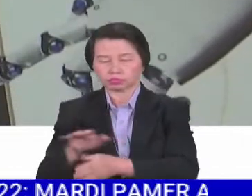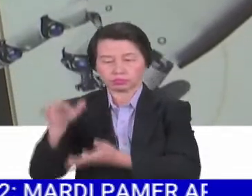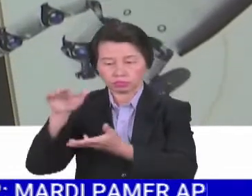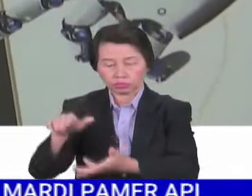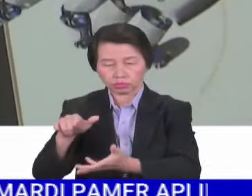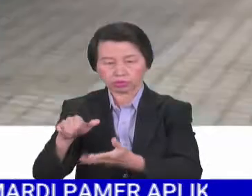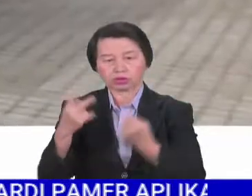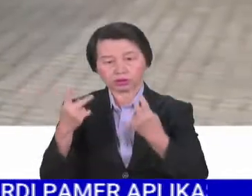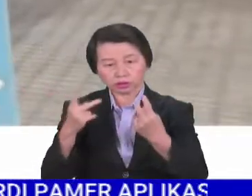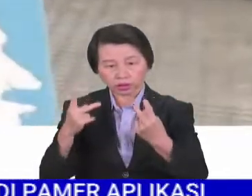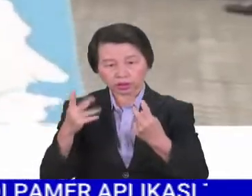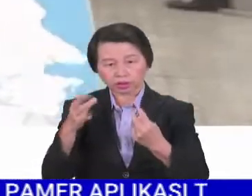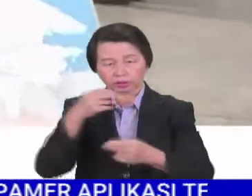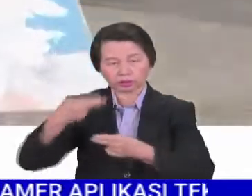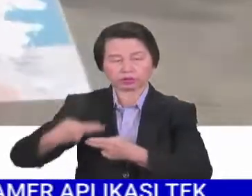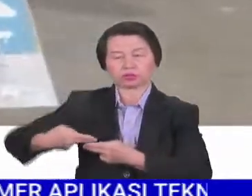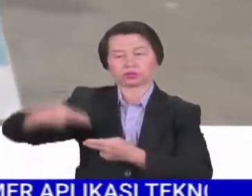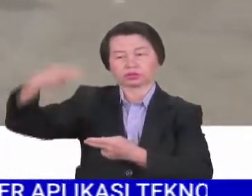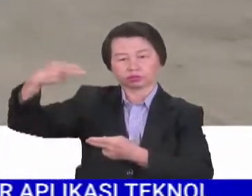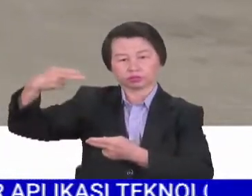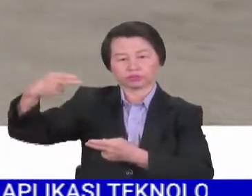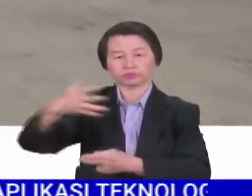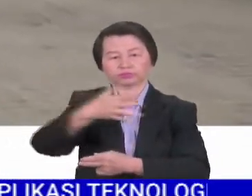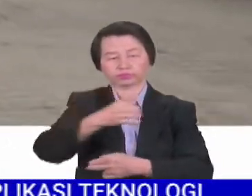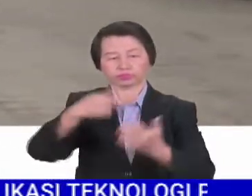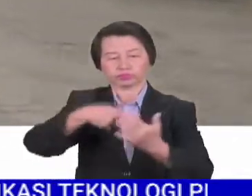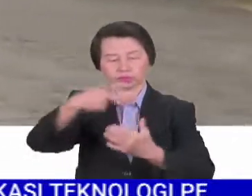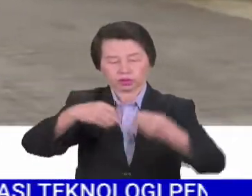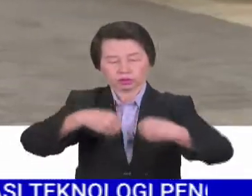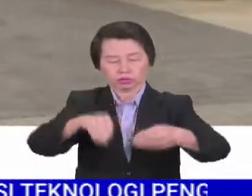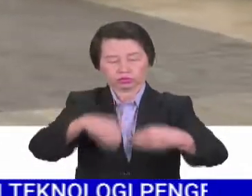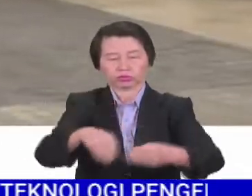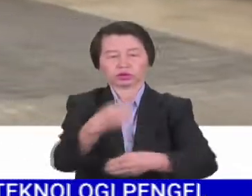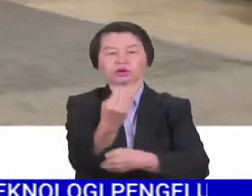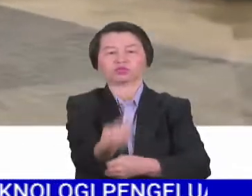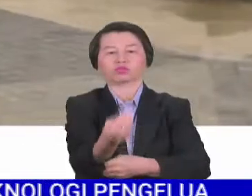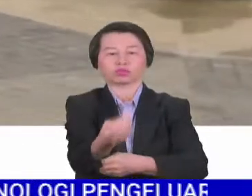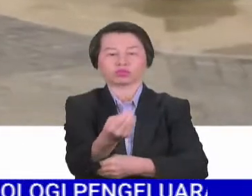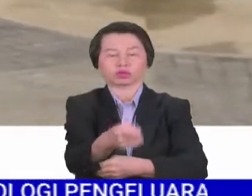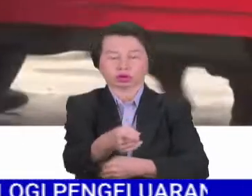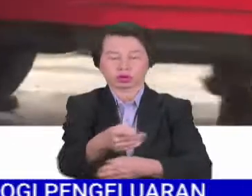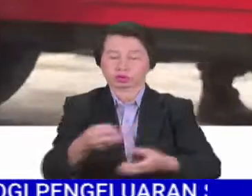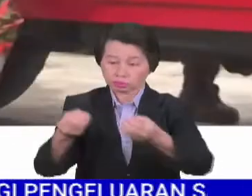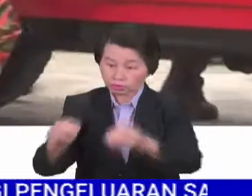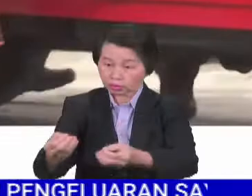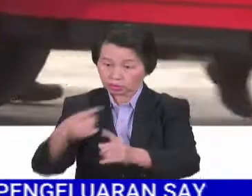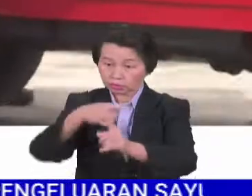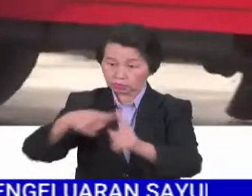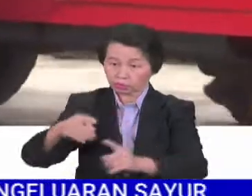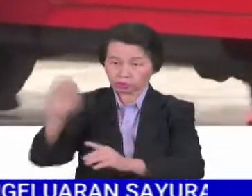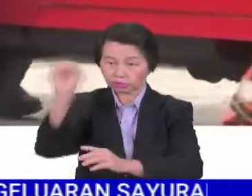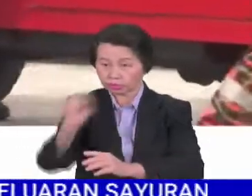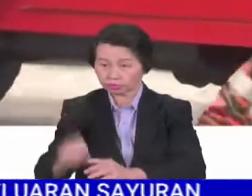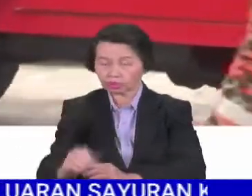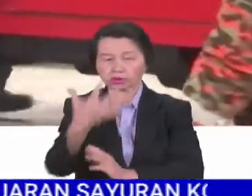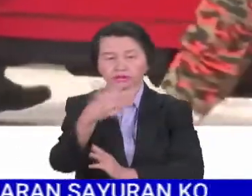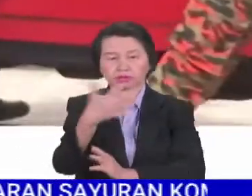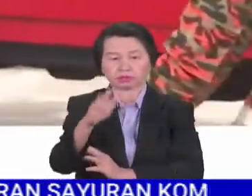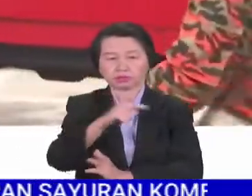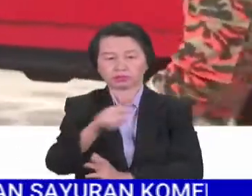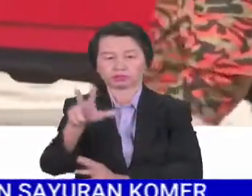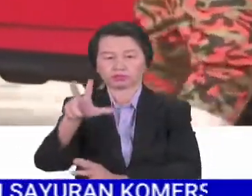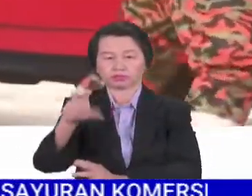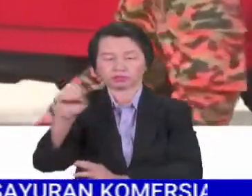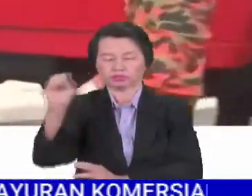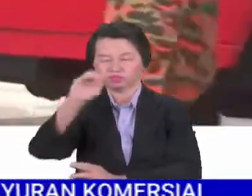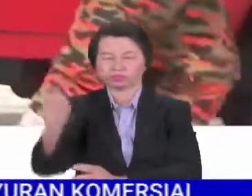pemborongan, peruncitan dan perhotelan. Tidak ketinggalan program jualan murah barangan keperluan yang menawarkan diskaun harga antara 15